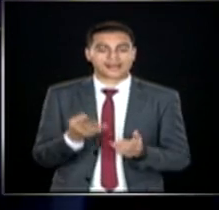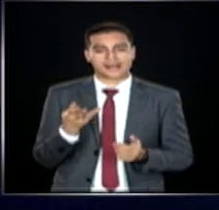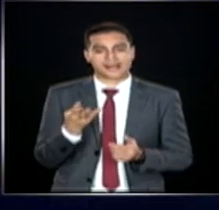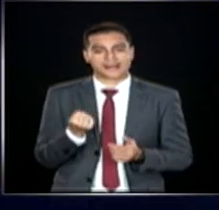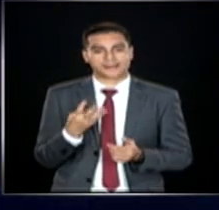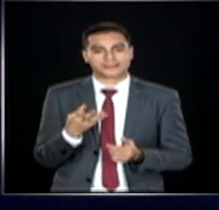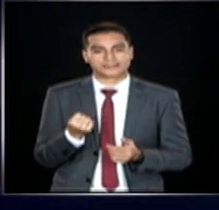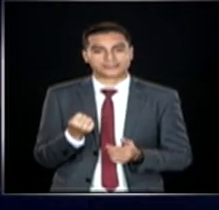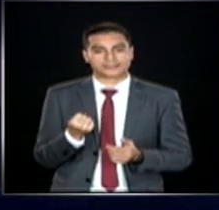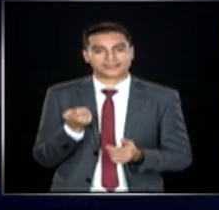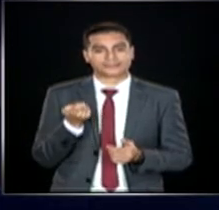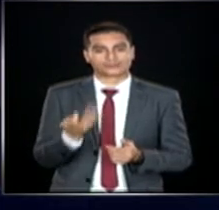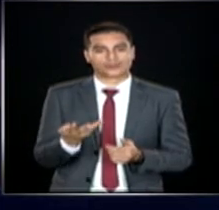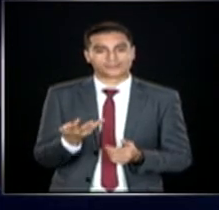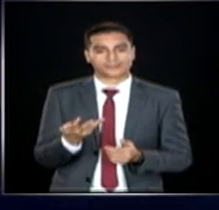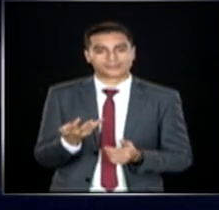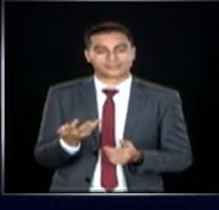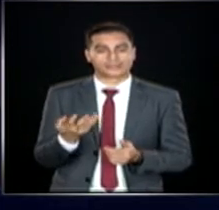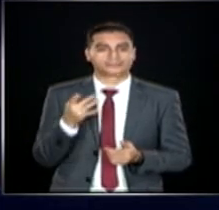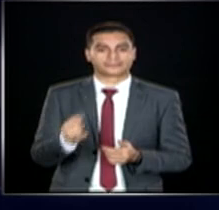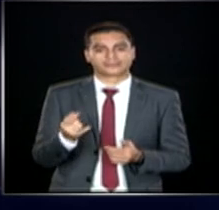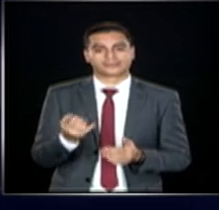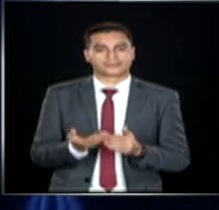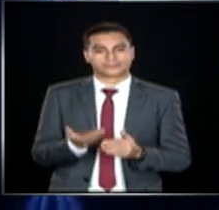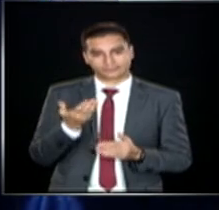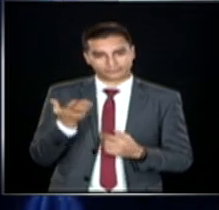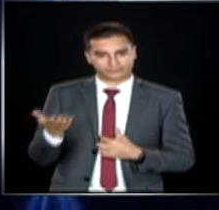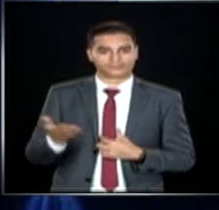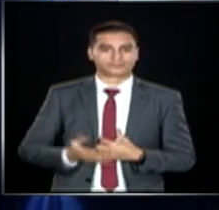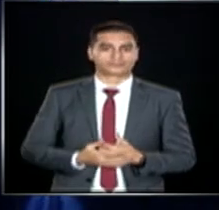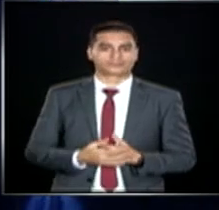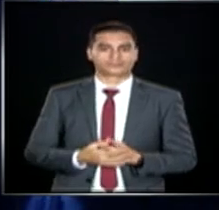35. وثلاث إجابات صح بقيته 50. 50.